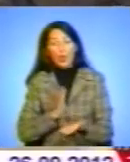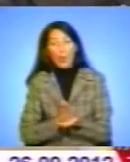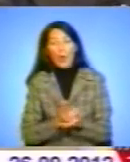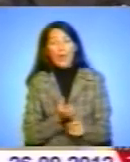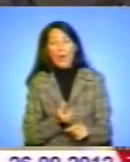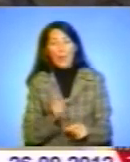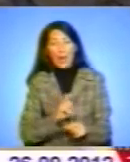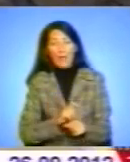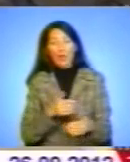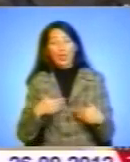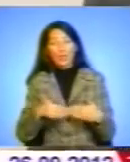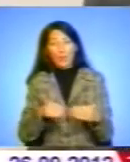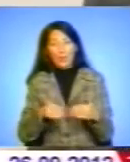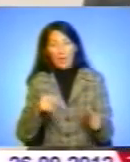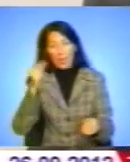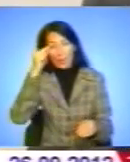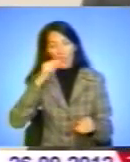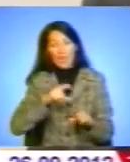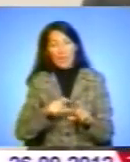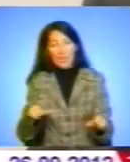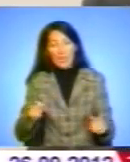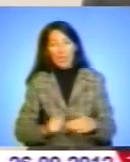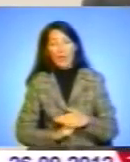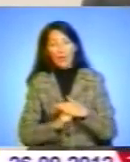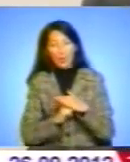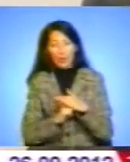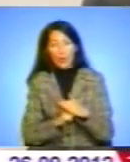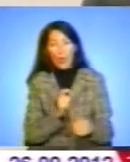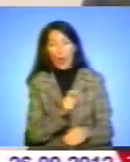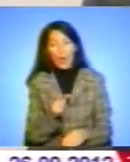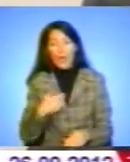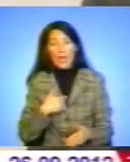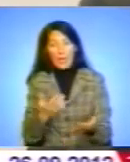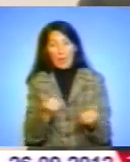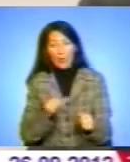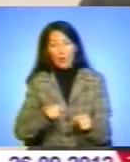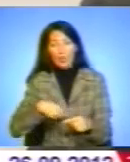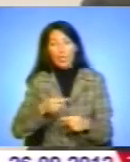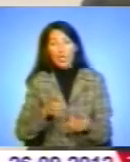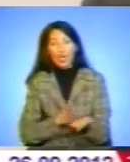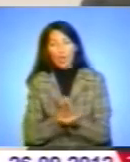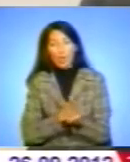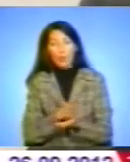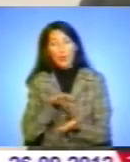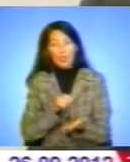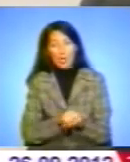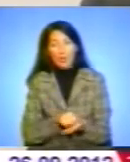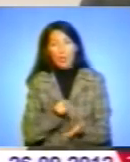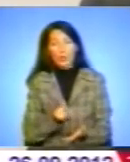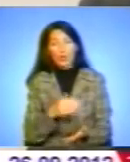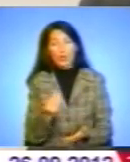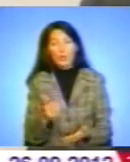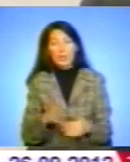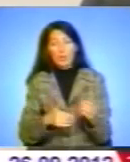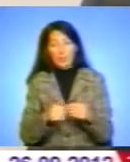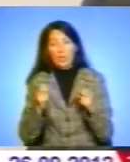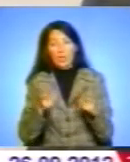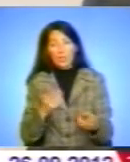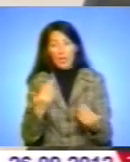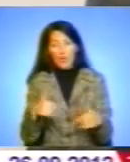випускниками навчальних закладів. В основному людей я беру все через службу зайнятості, тому що вони спеціалісти вже